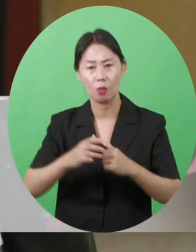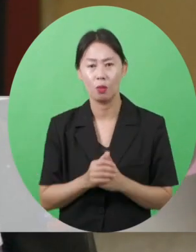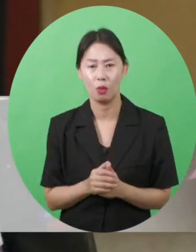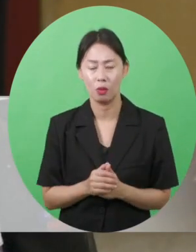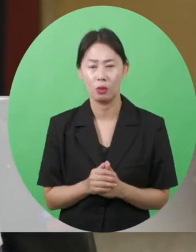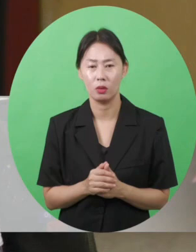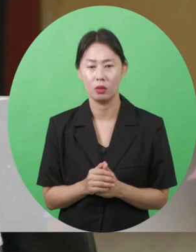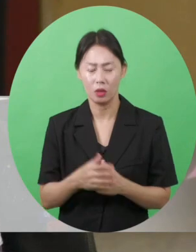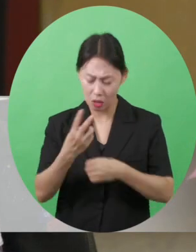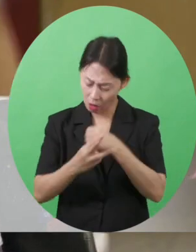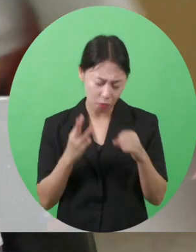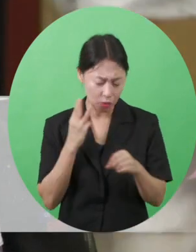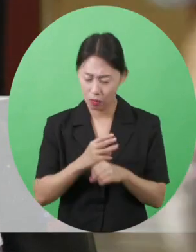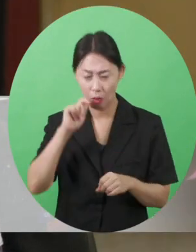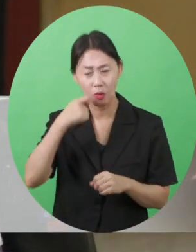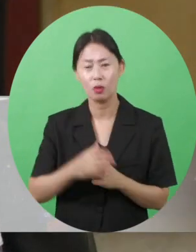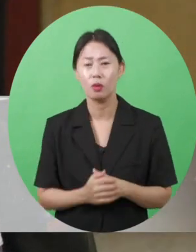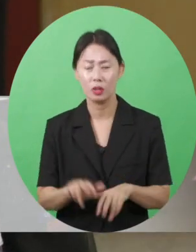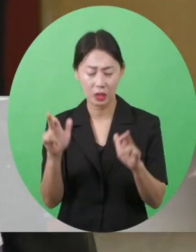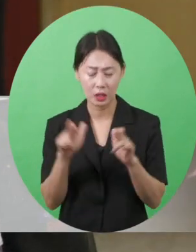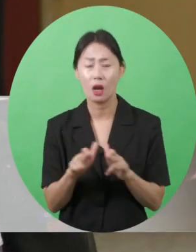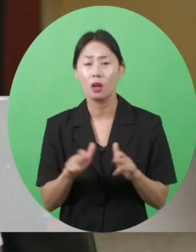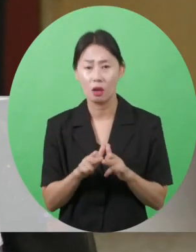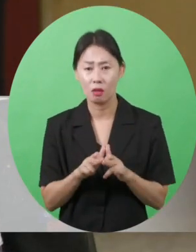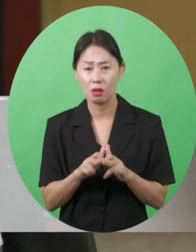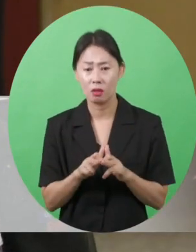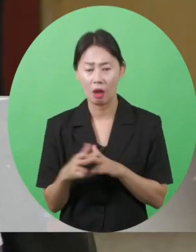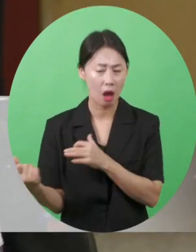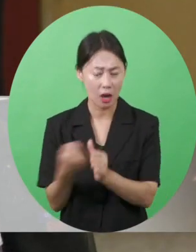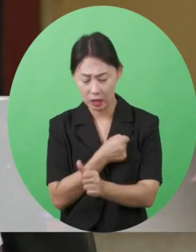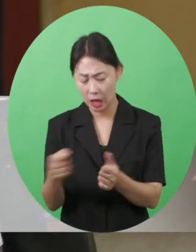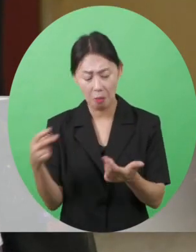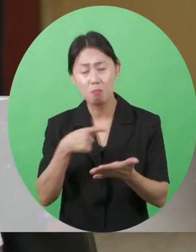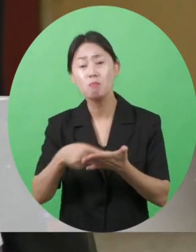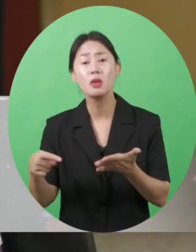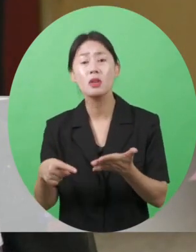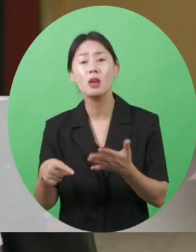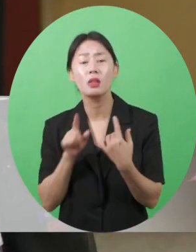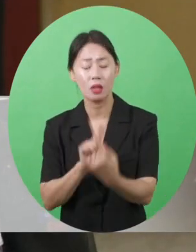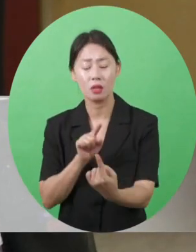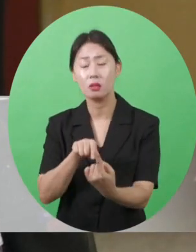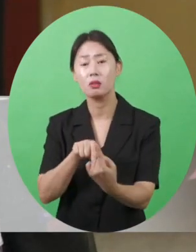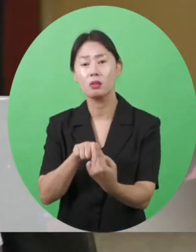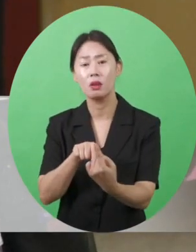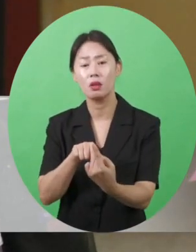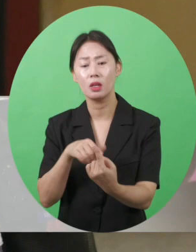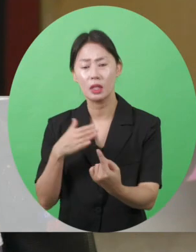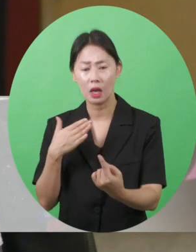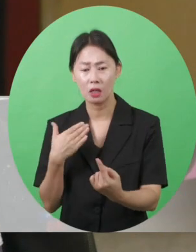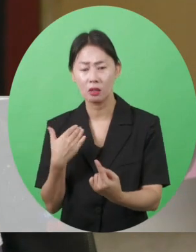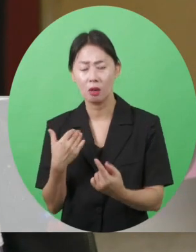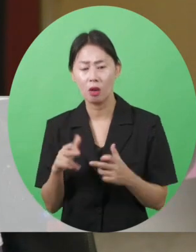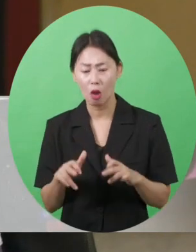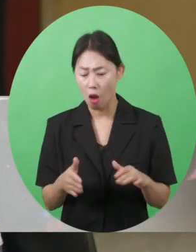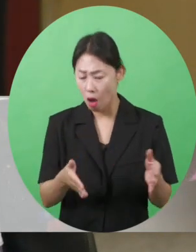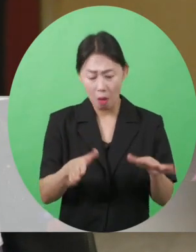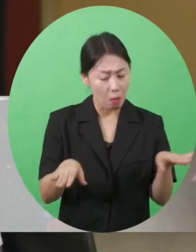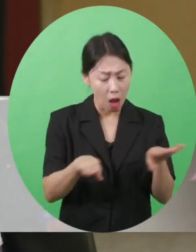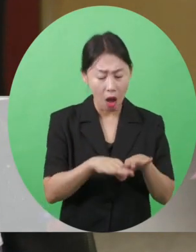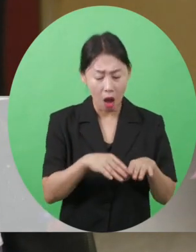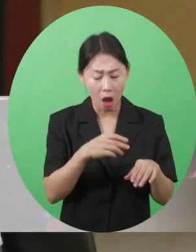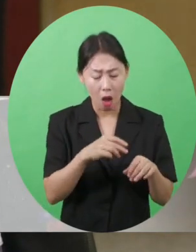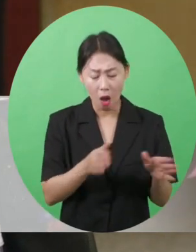어려운 문제라고 생각합니다. 그 장애 학대 피해 당사자 입장에서 기간이